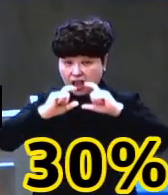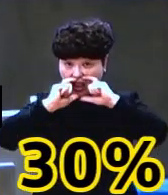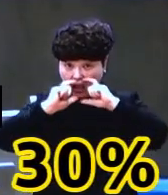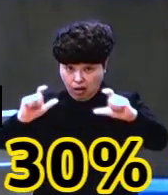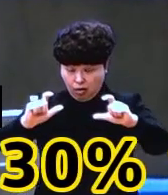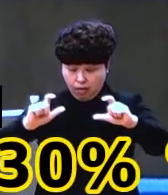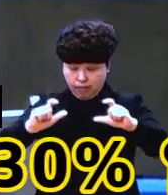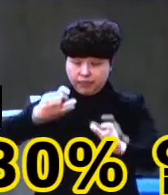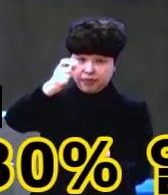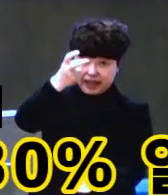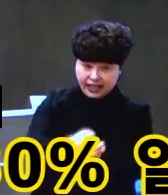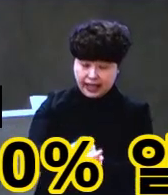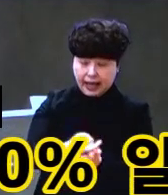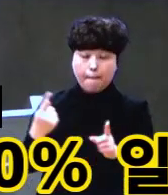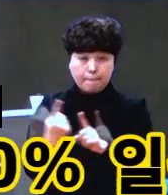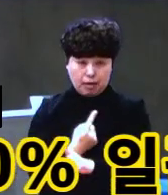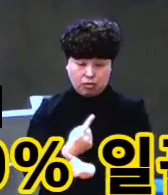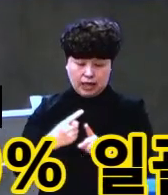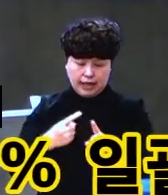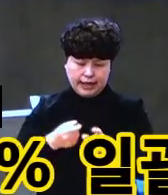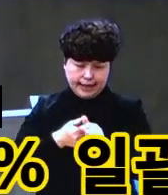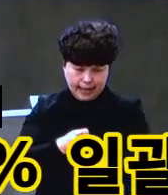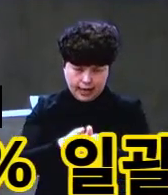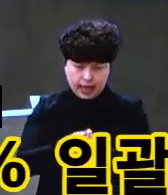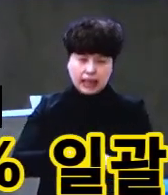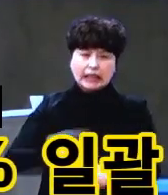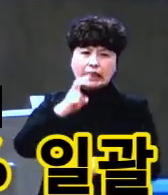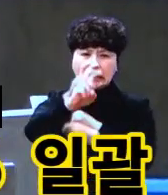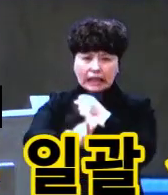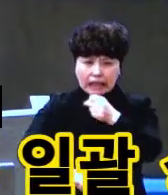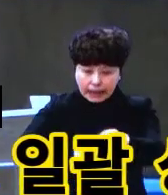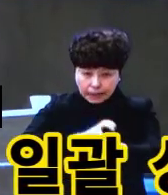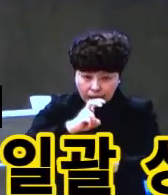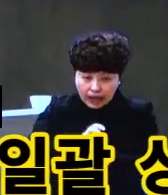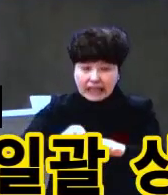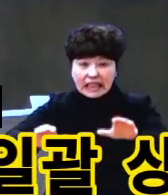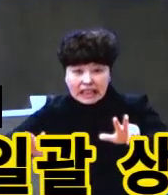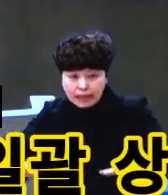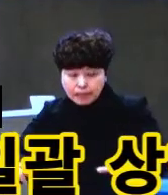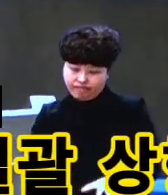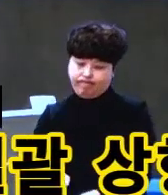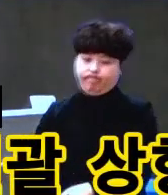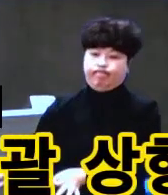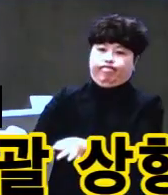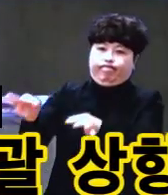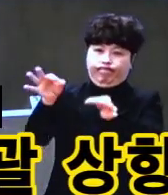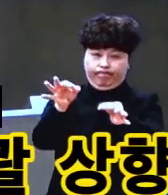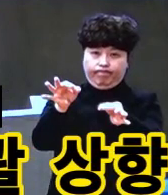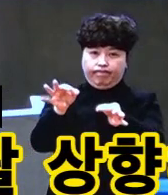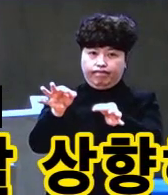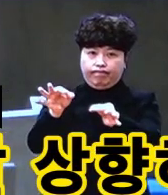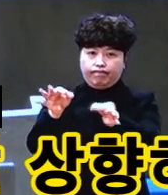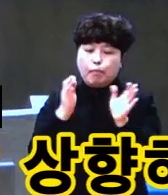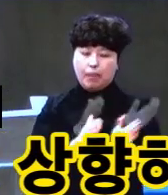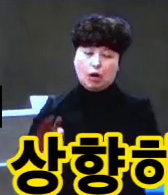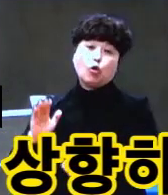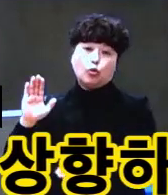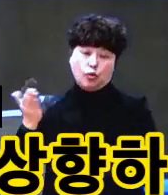개정 시행됨에 따라 20년 만에 인상 근거가 마련되었다고